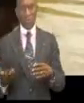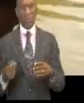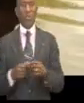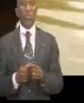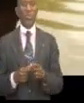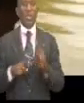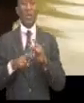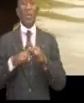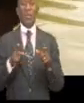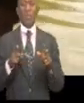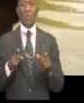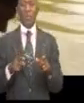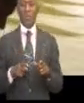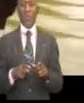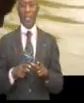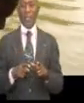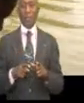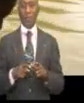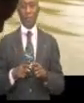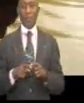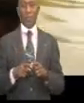métier.